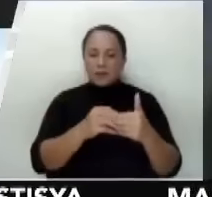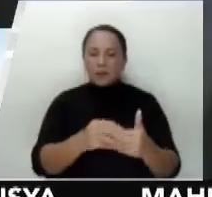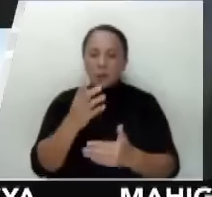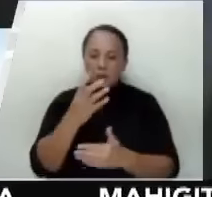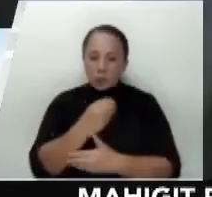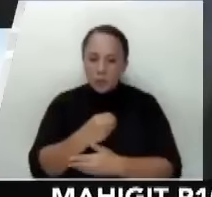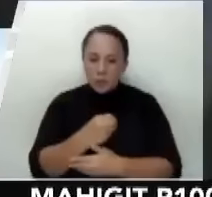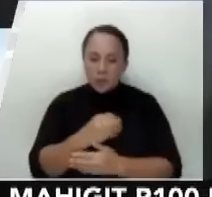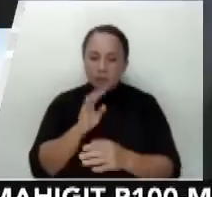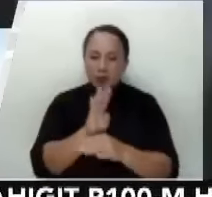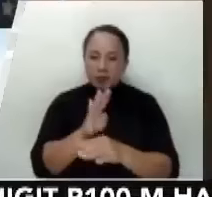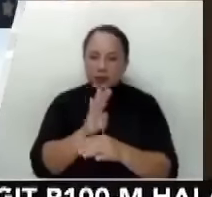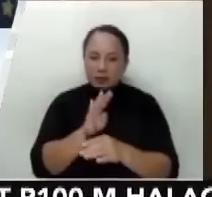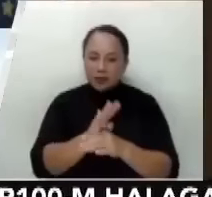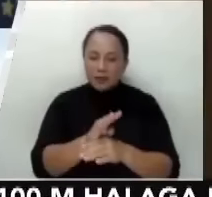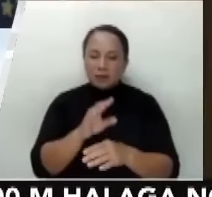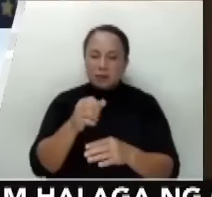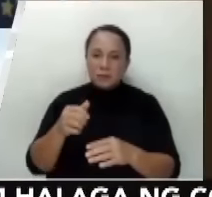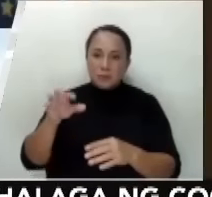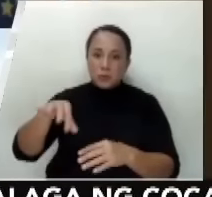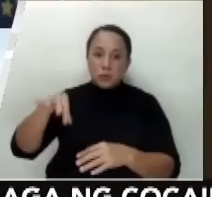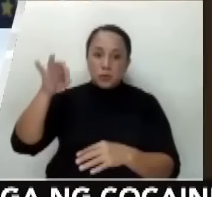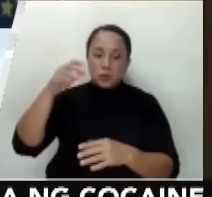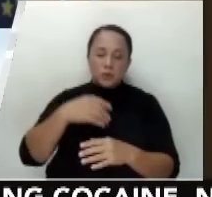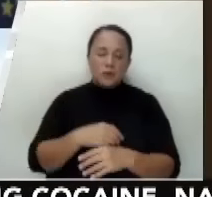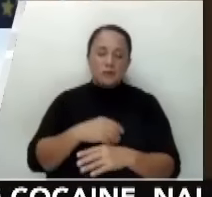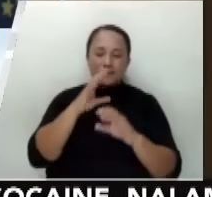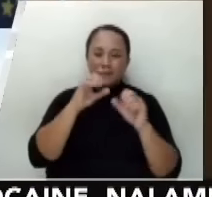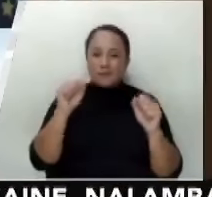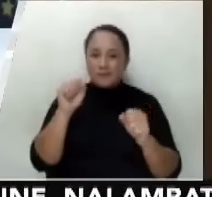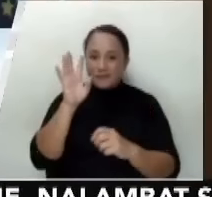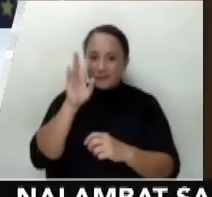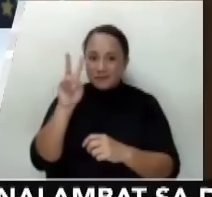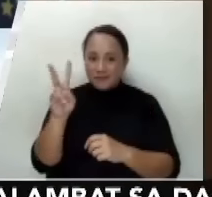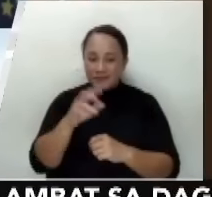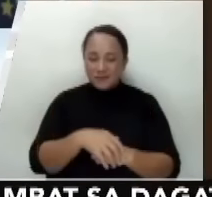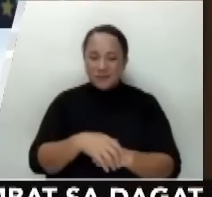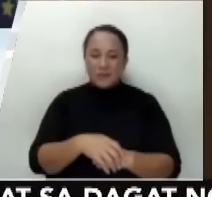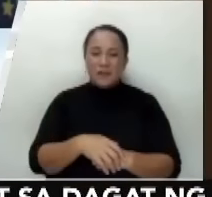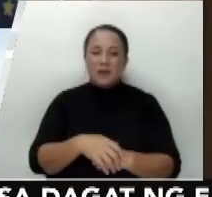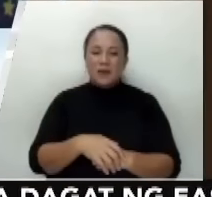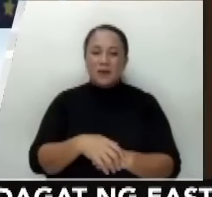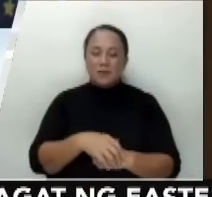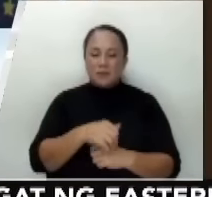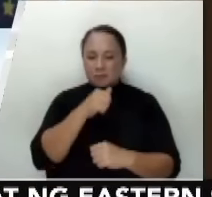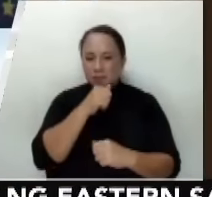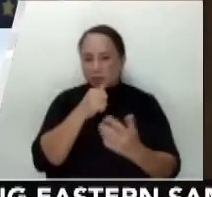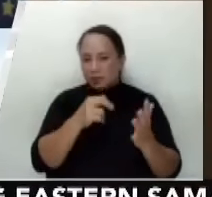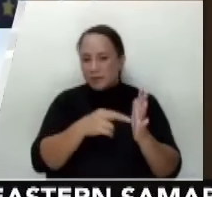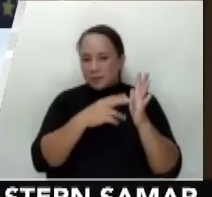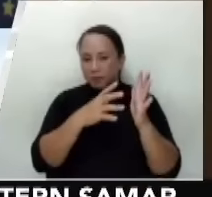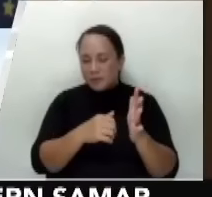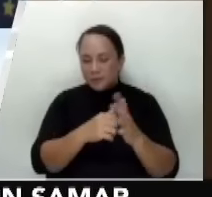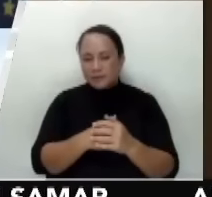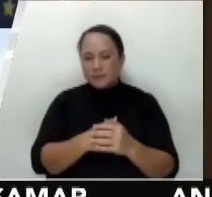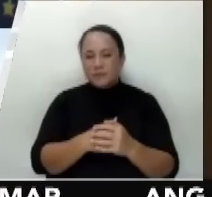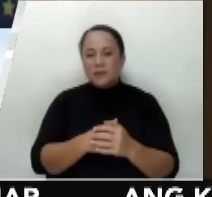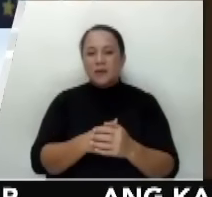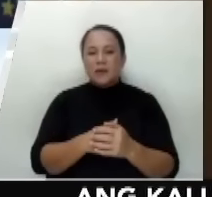negosyanteng itinalaga sa pwesto ni Pangulong Ferdinand Marcos Jr. bilang Private Representative sa LEDAC o